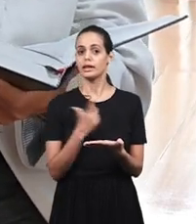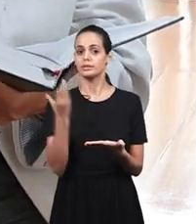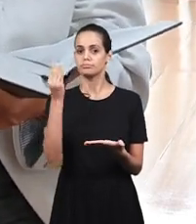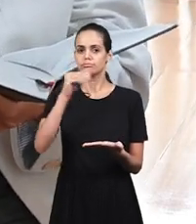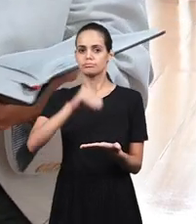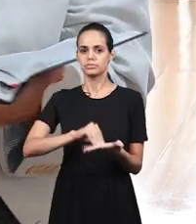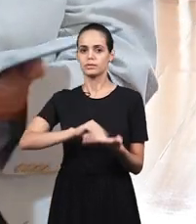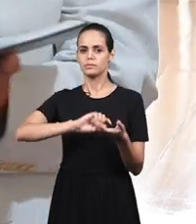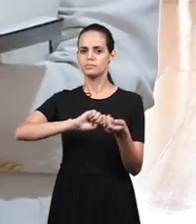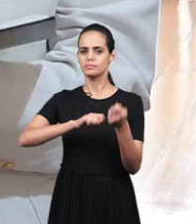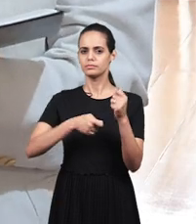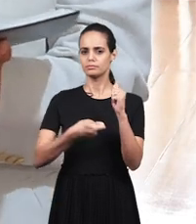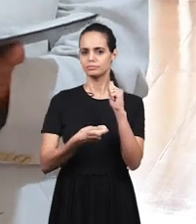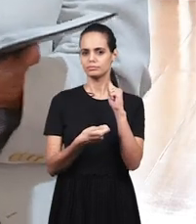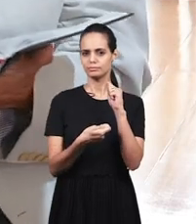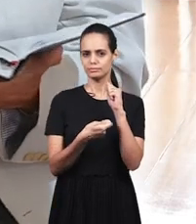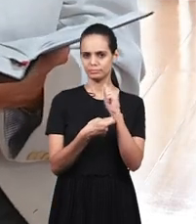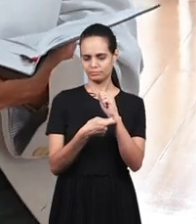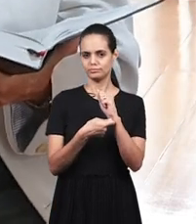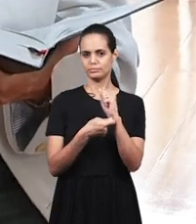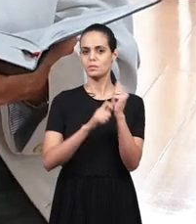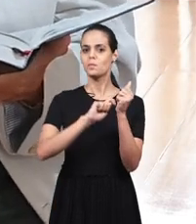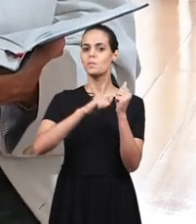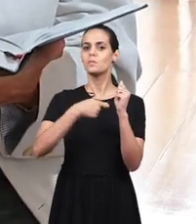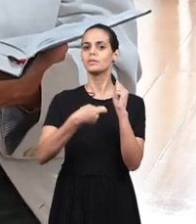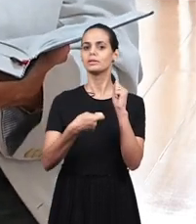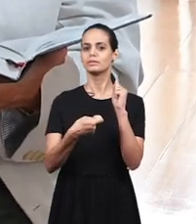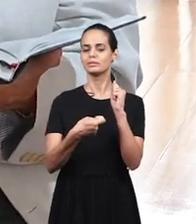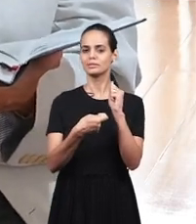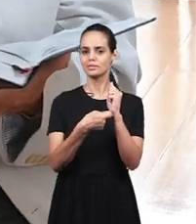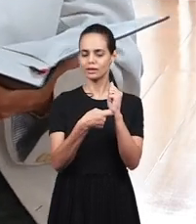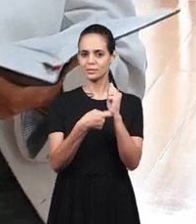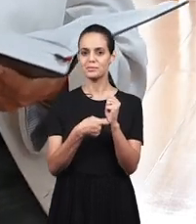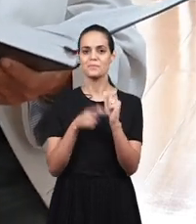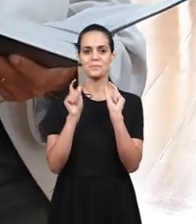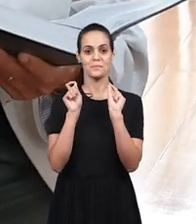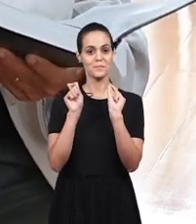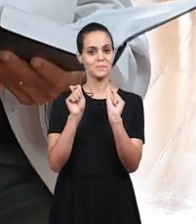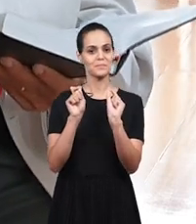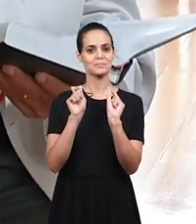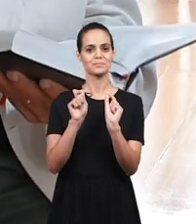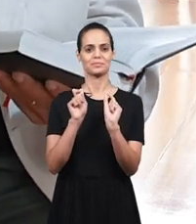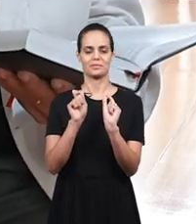содержит тайну, и тайна, она как раз-таки